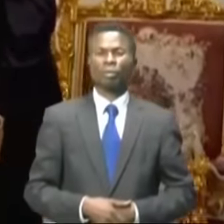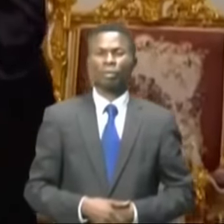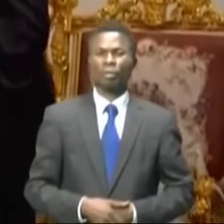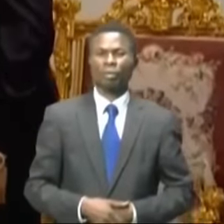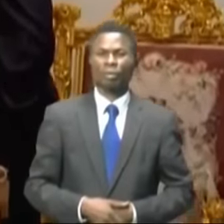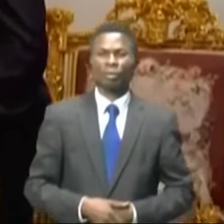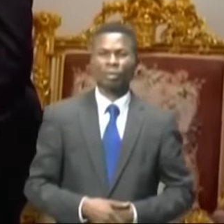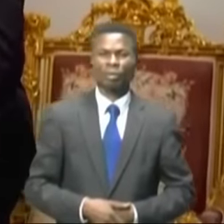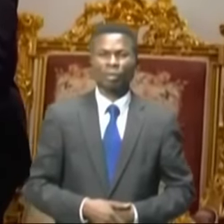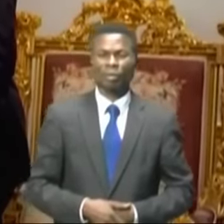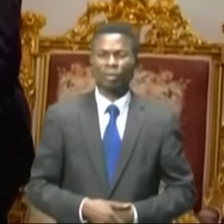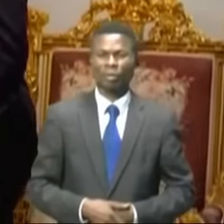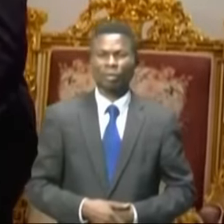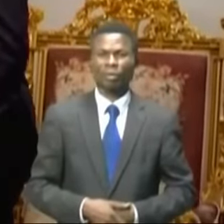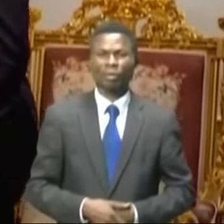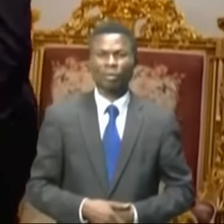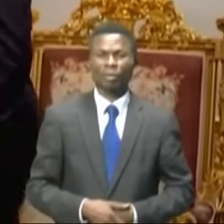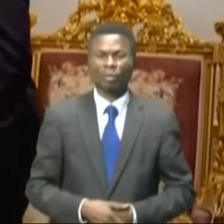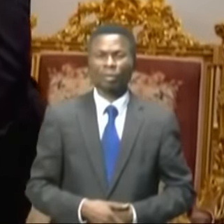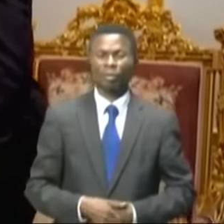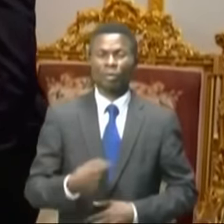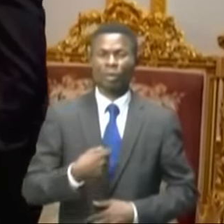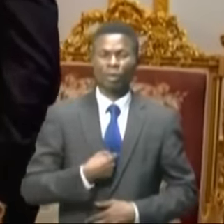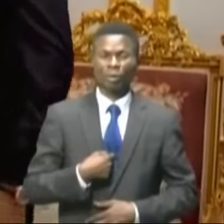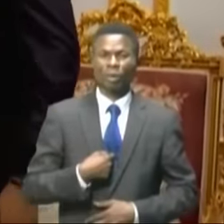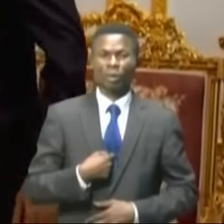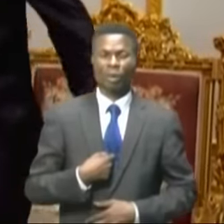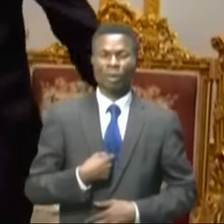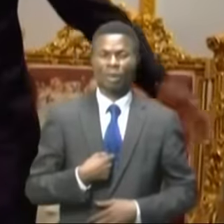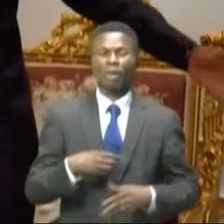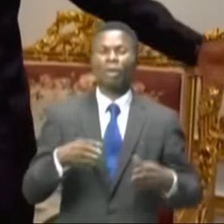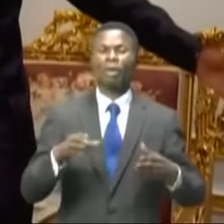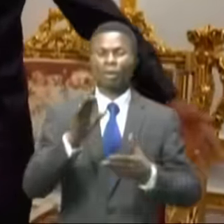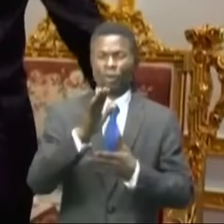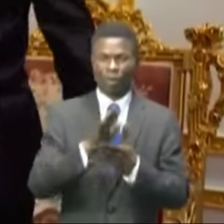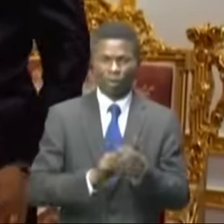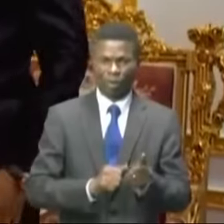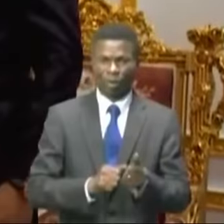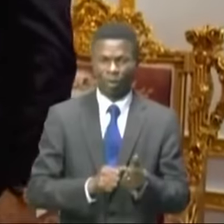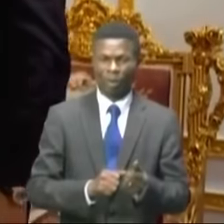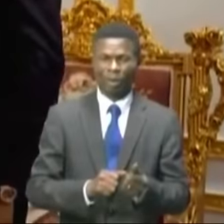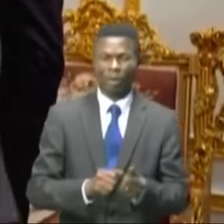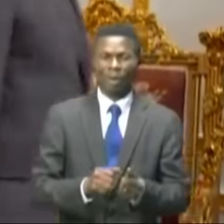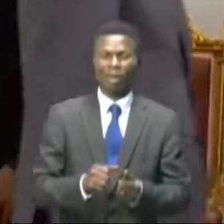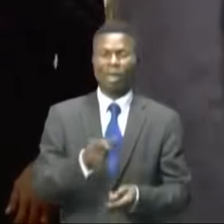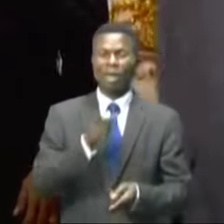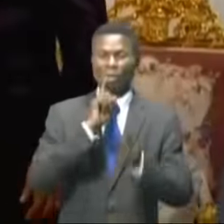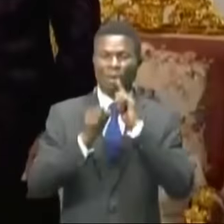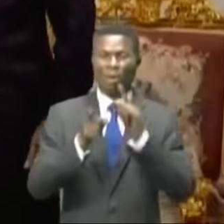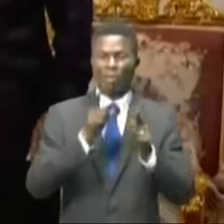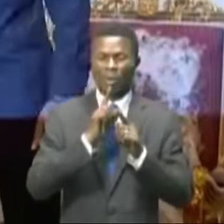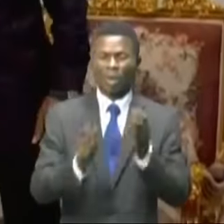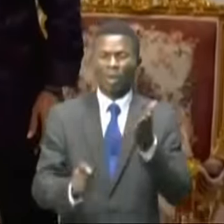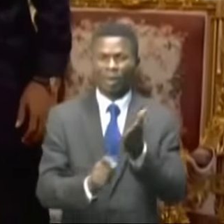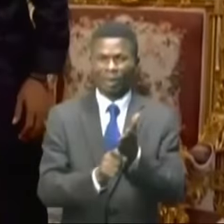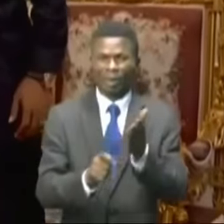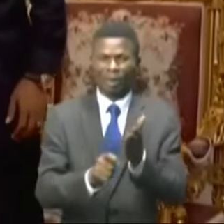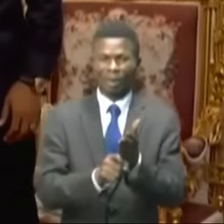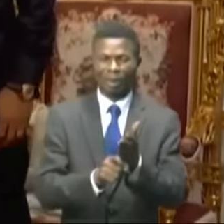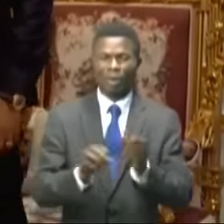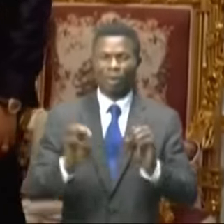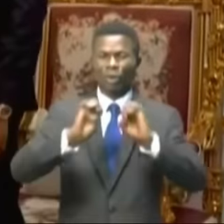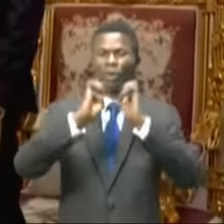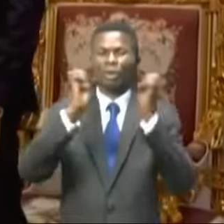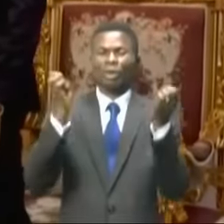Ça va bien. Je crois avec un échange technique avec l'équipe